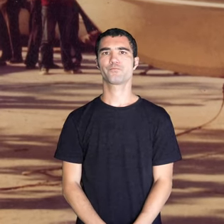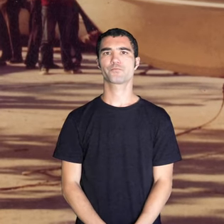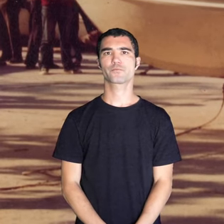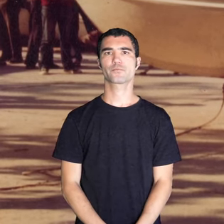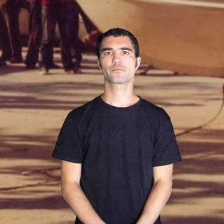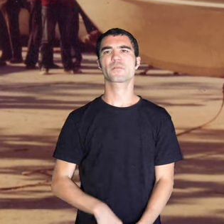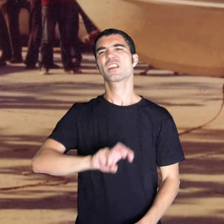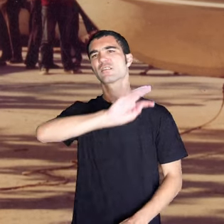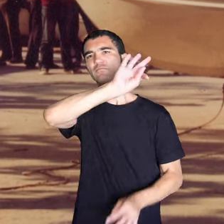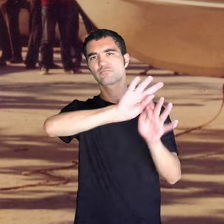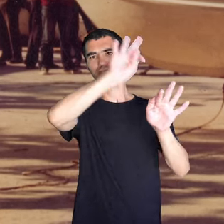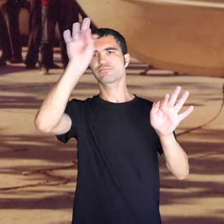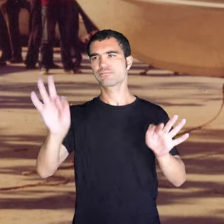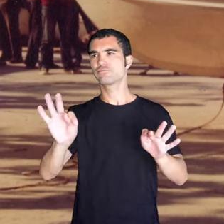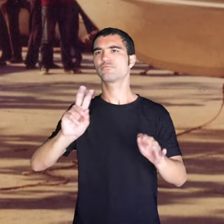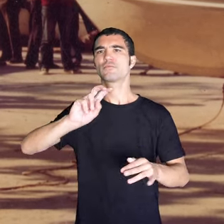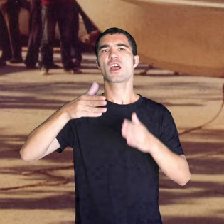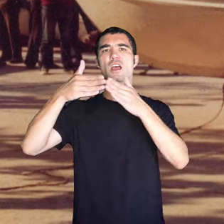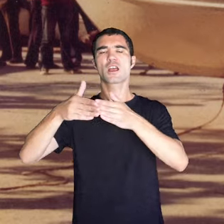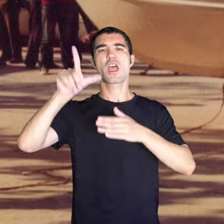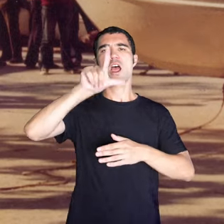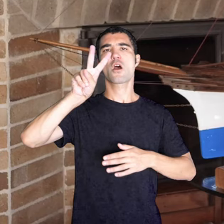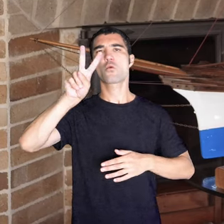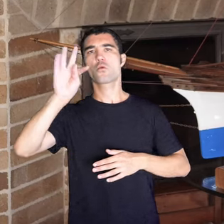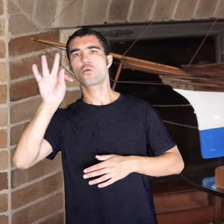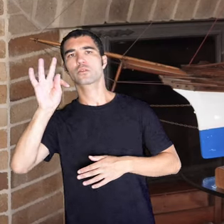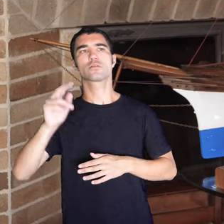I després, també eren dos lleuts